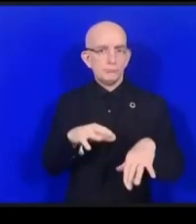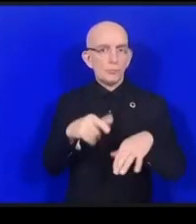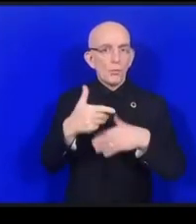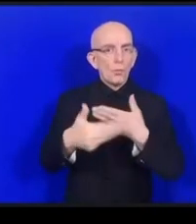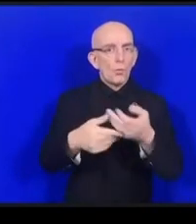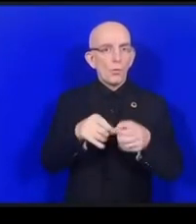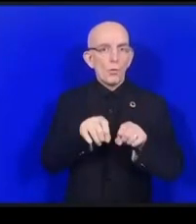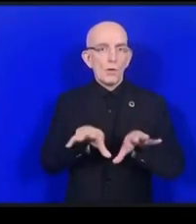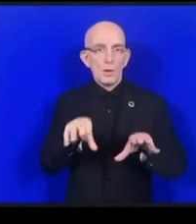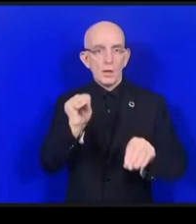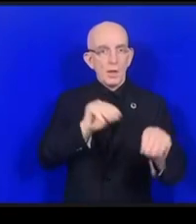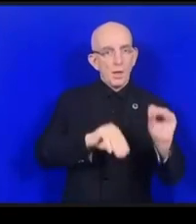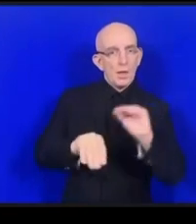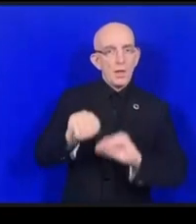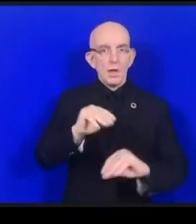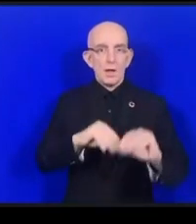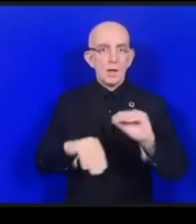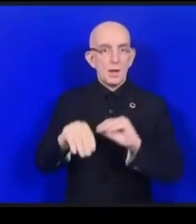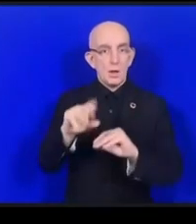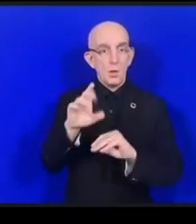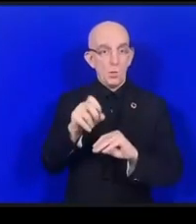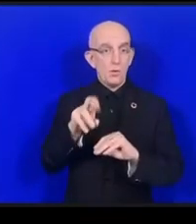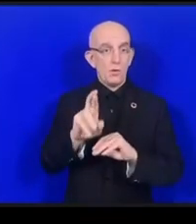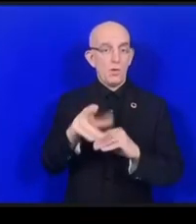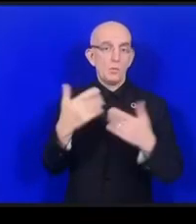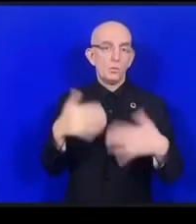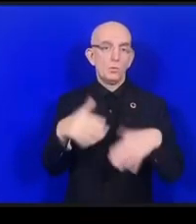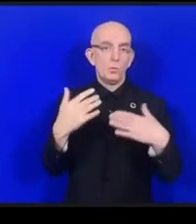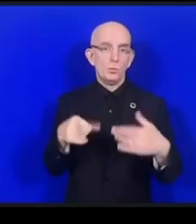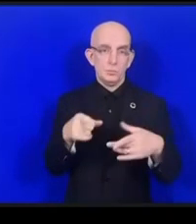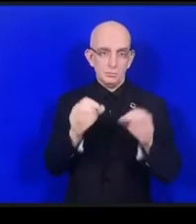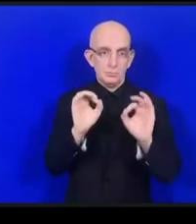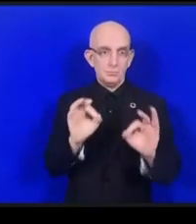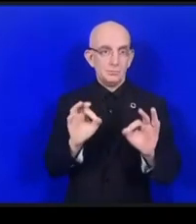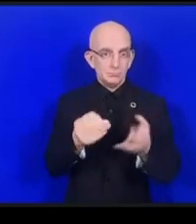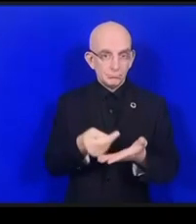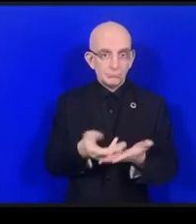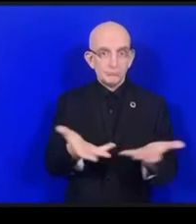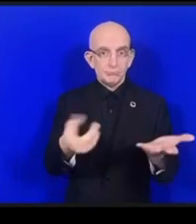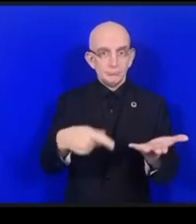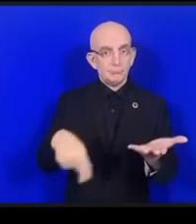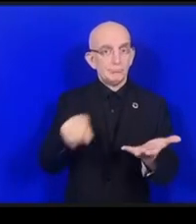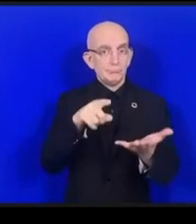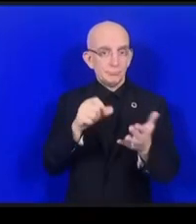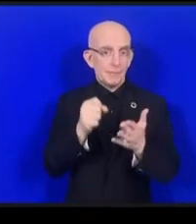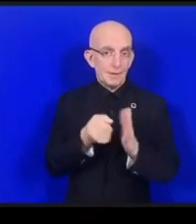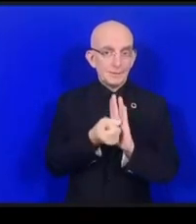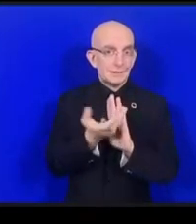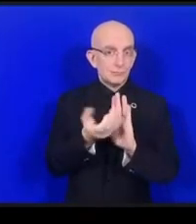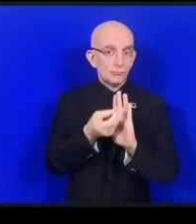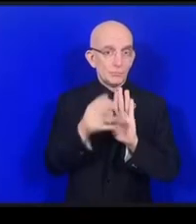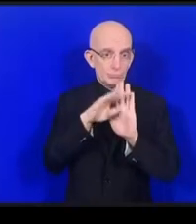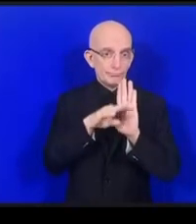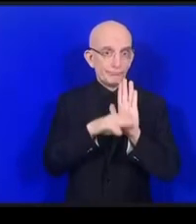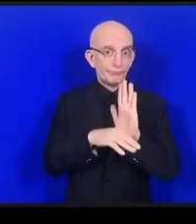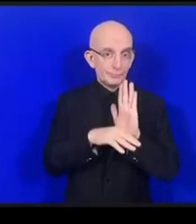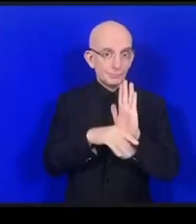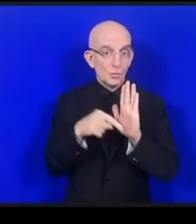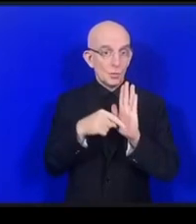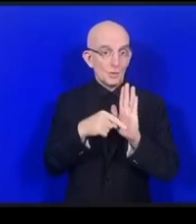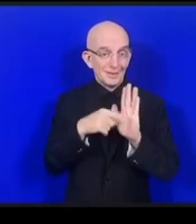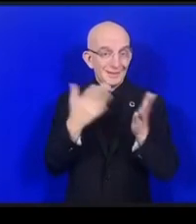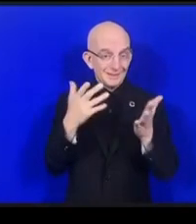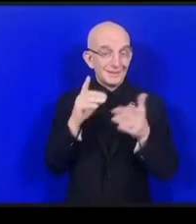это ключевой фактор Когда речь идёт о достижении цур и ускорении их достижения